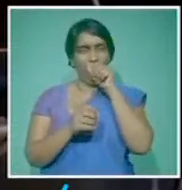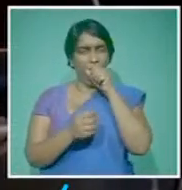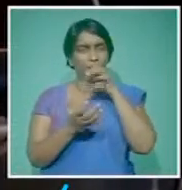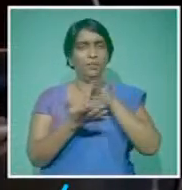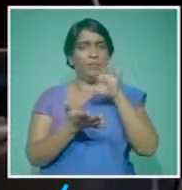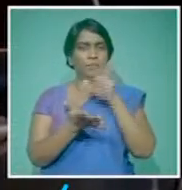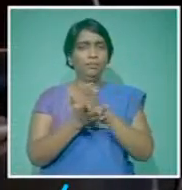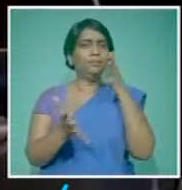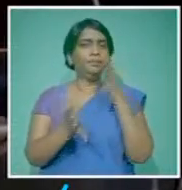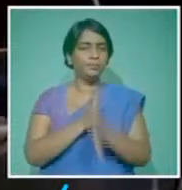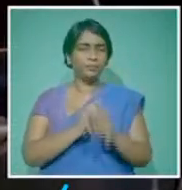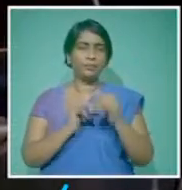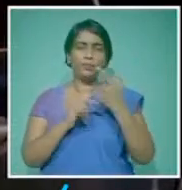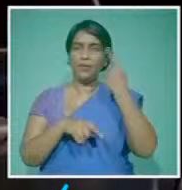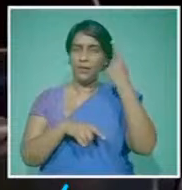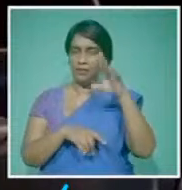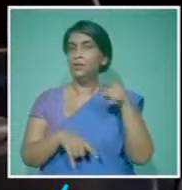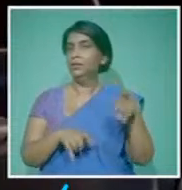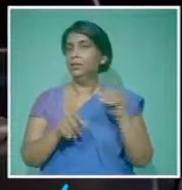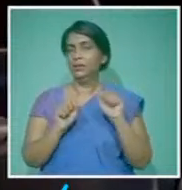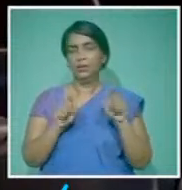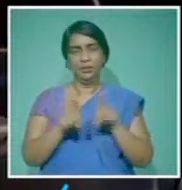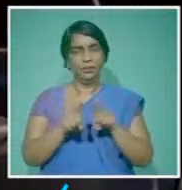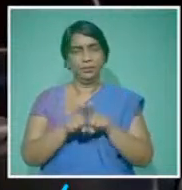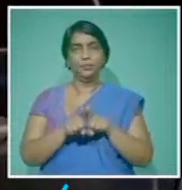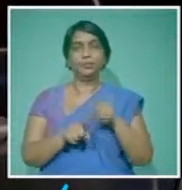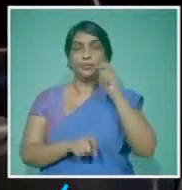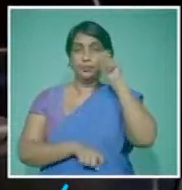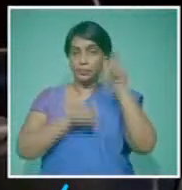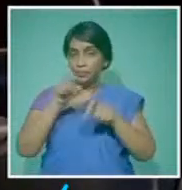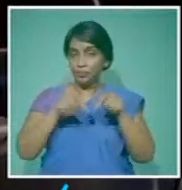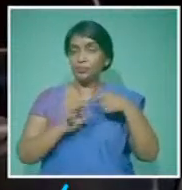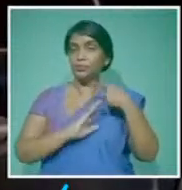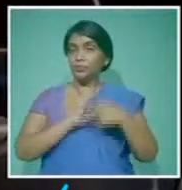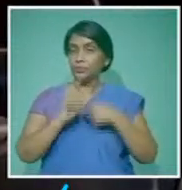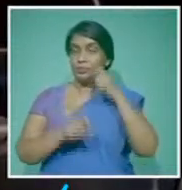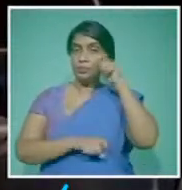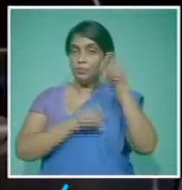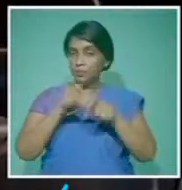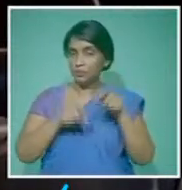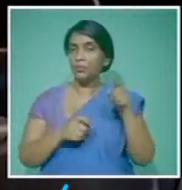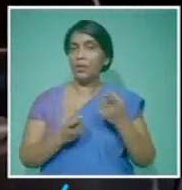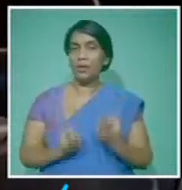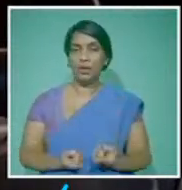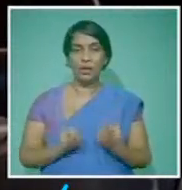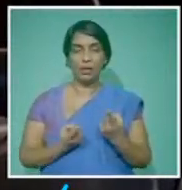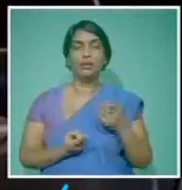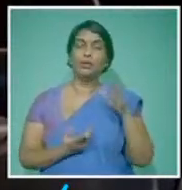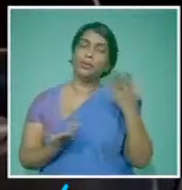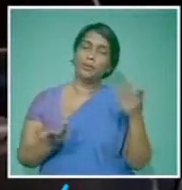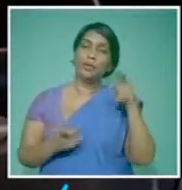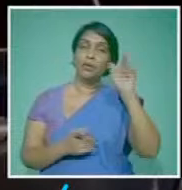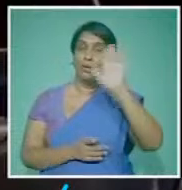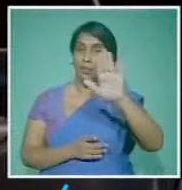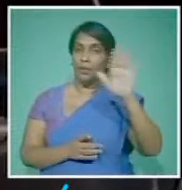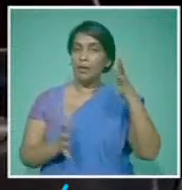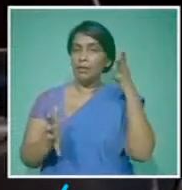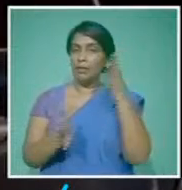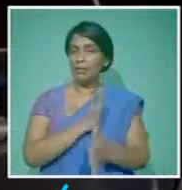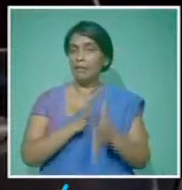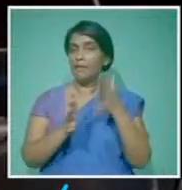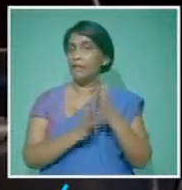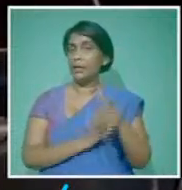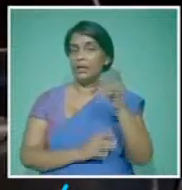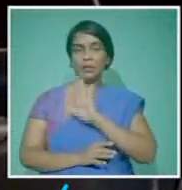තීරණවල ප්‍රතිඵලයක් මිසක් එහෙම නැත්තම් මිනිස්සු මේ රටේ ජනතාවගේ අඩුපාඩු නිසා හෝ ඔවුන්ගේ වැරදි